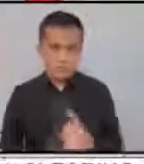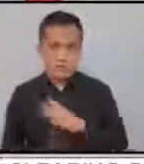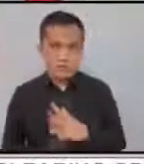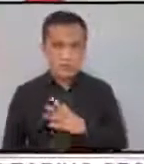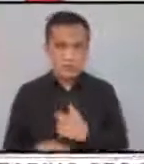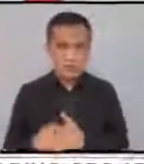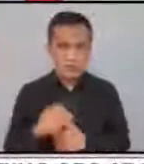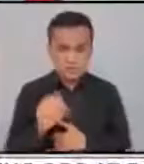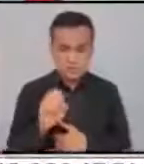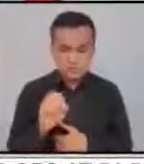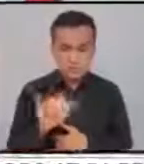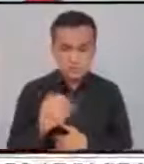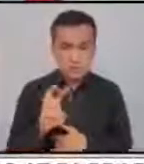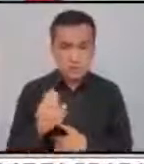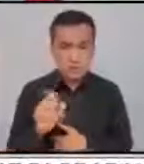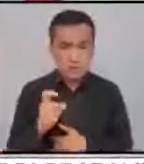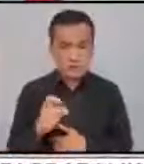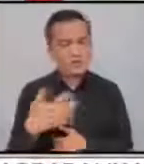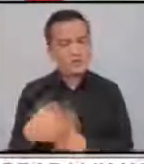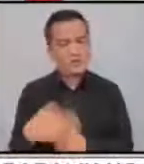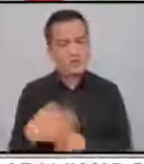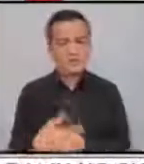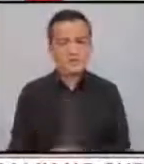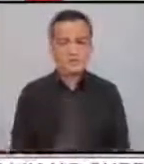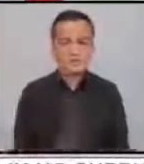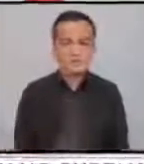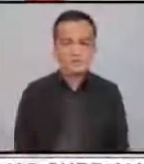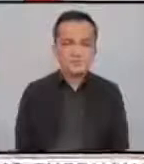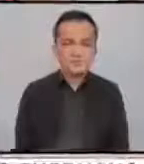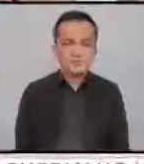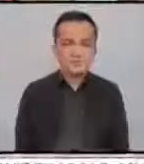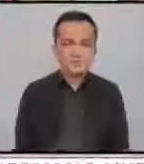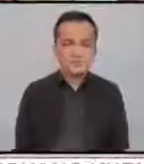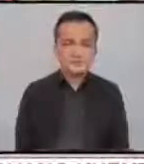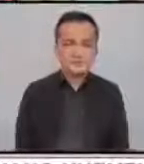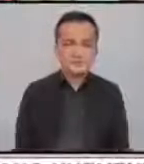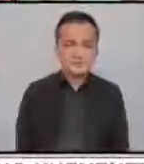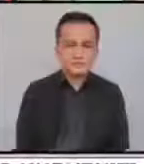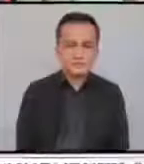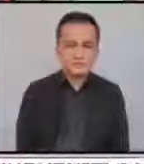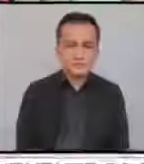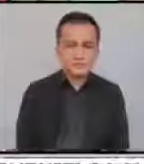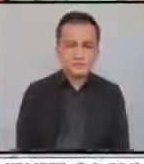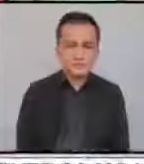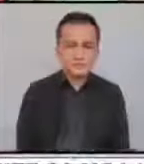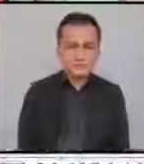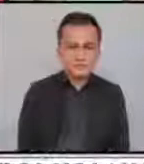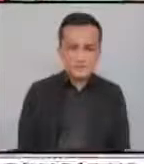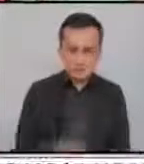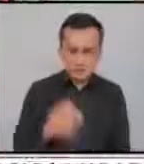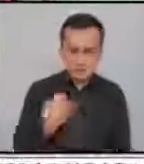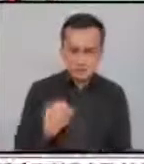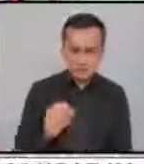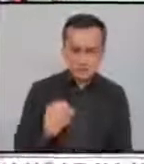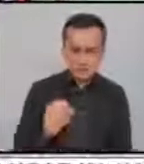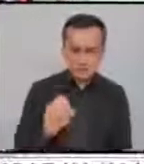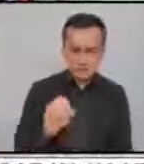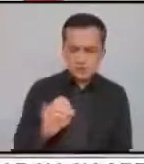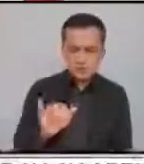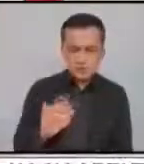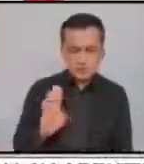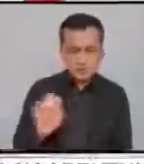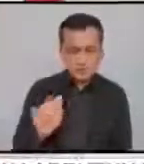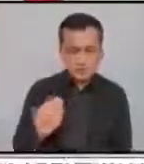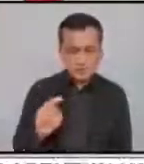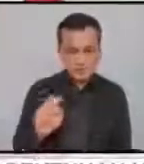wax. Ayun. Tanawak nga kami. Galing siya sa soybeans. Flaky siya na oily. Ito? Soybeans to? O, kasi soy di ba? Yes po.